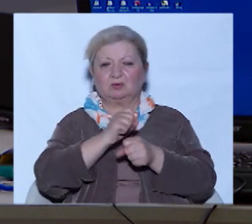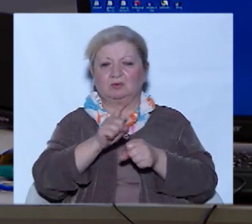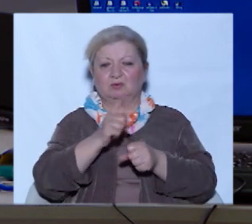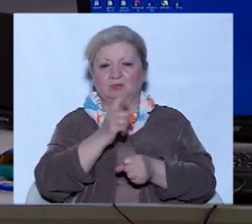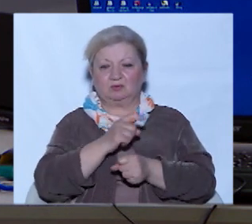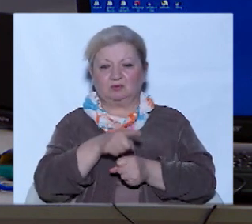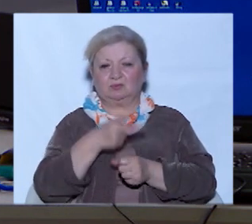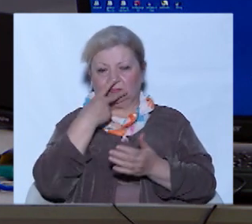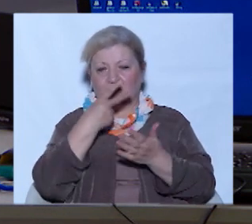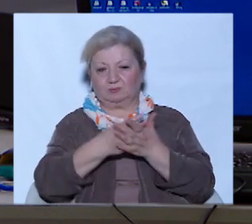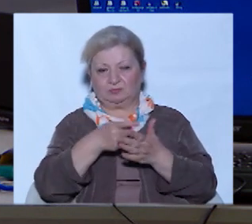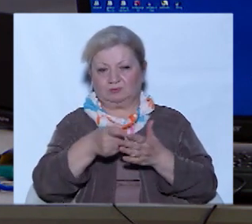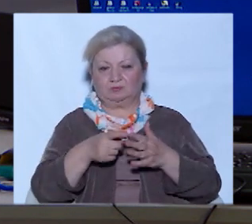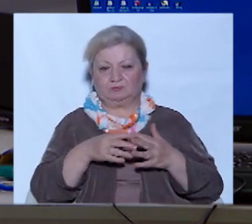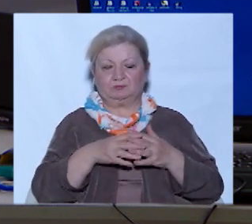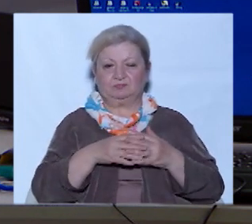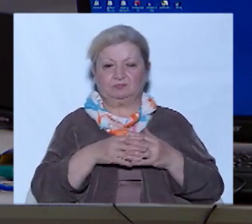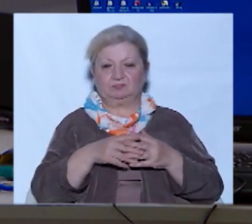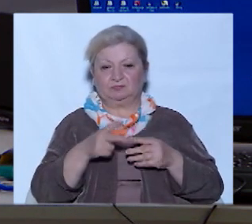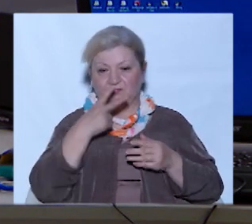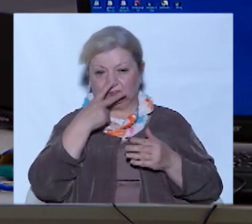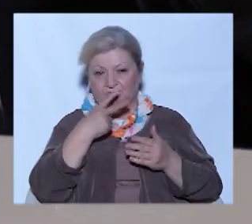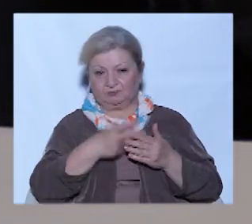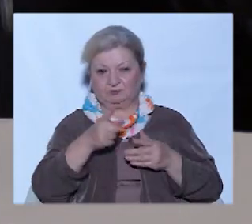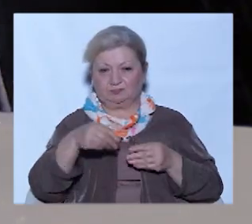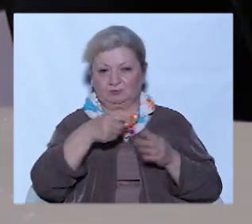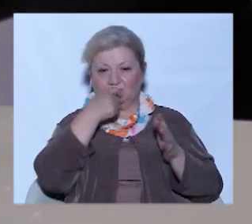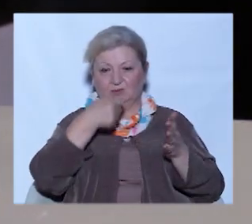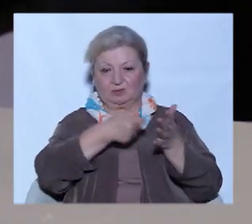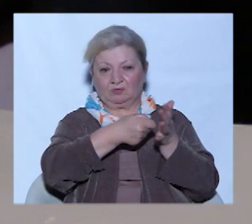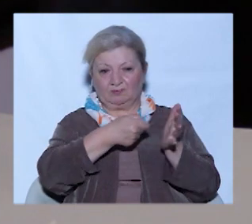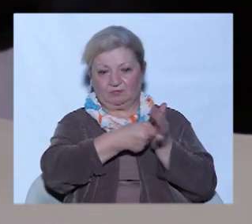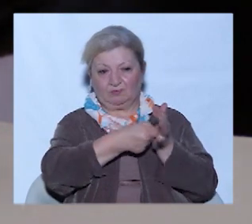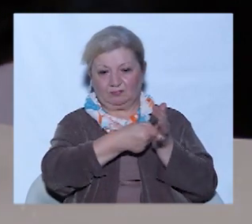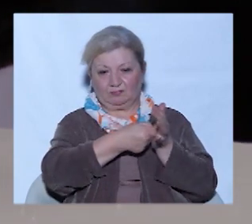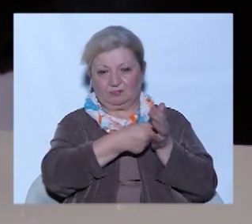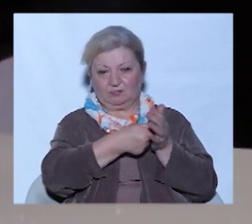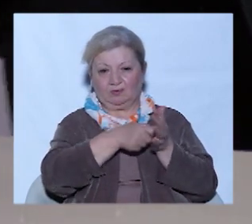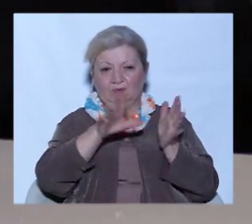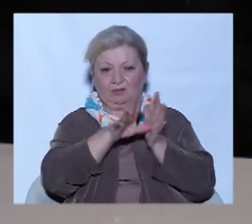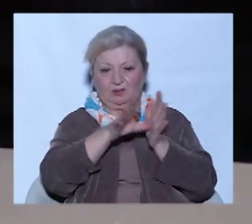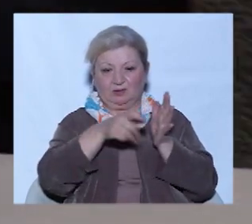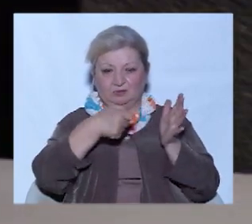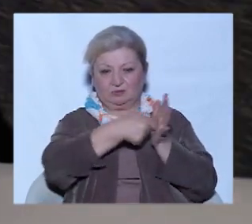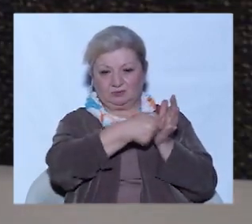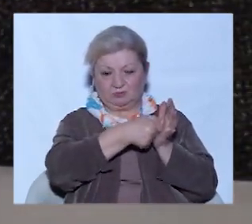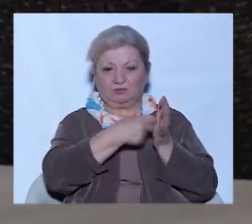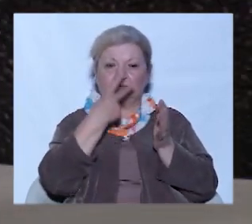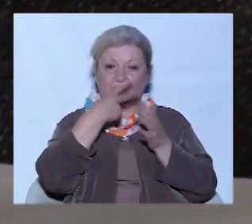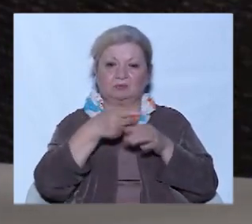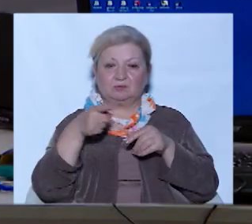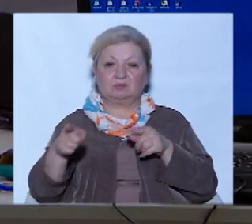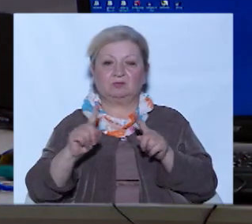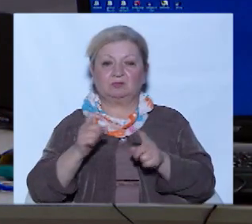მოდით ახლა გიდემონსტრირებთ ამ მოვლენას. მოდით ახლა მივცეთ კვება, შევაერთოთ დენის